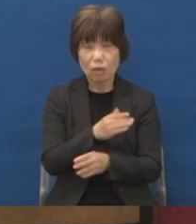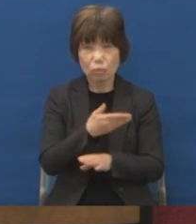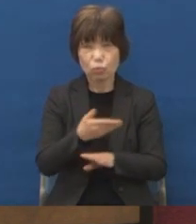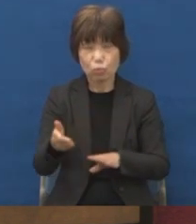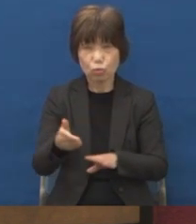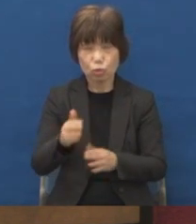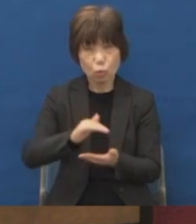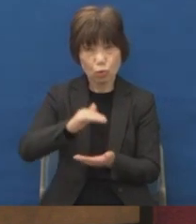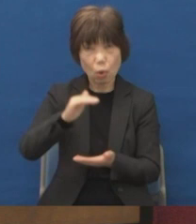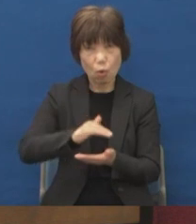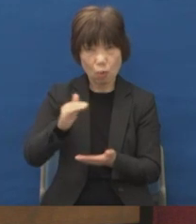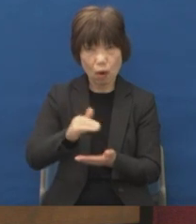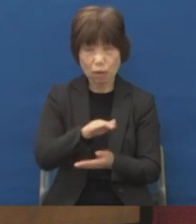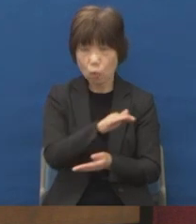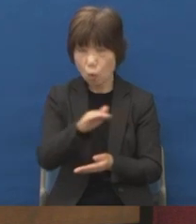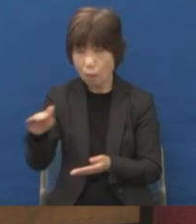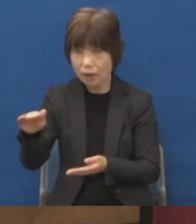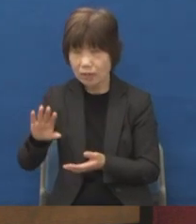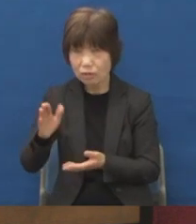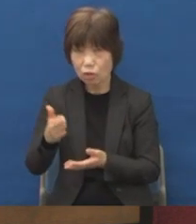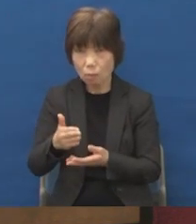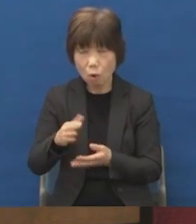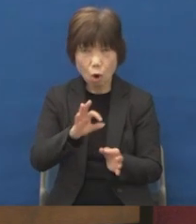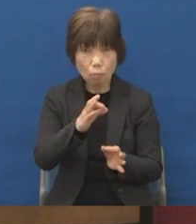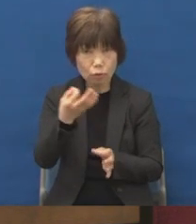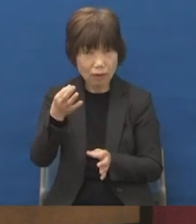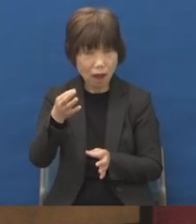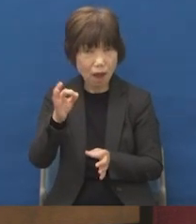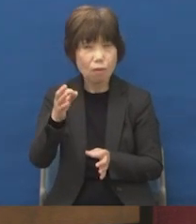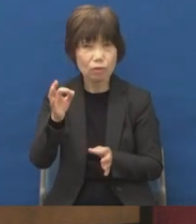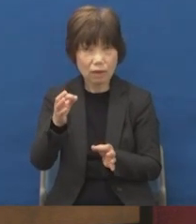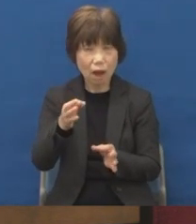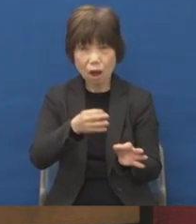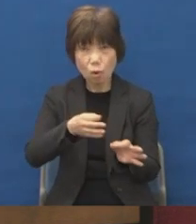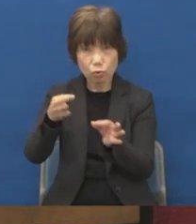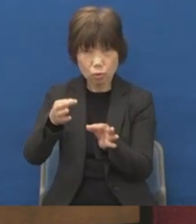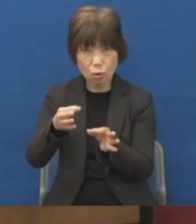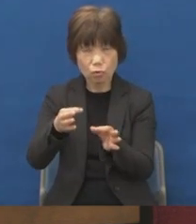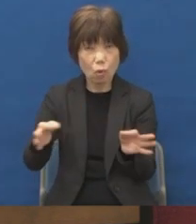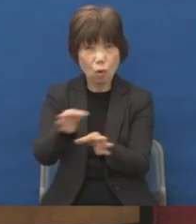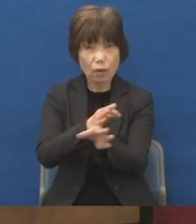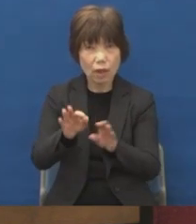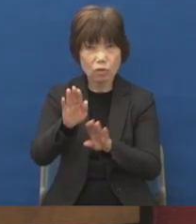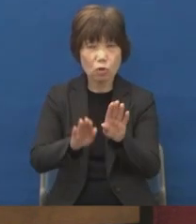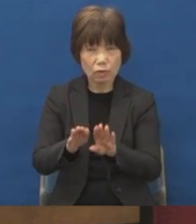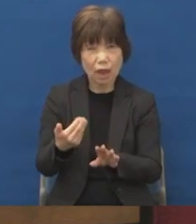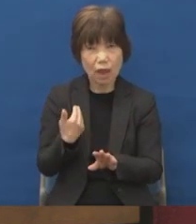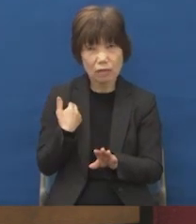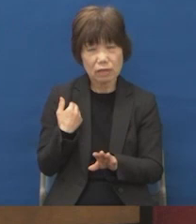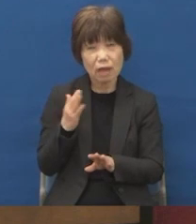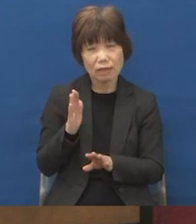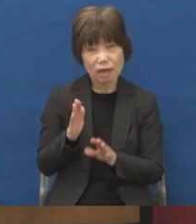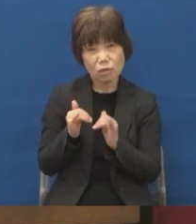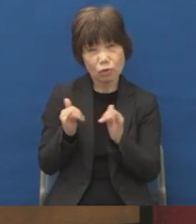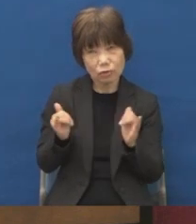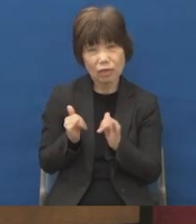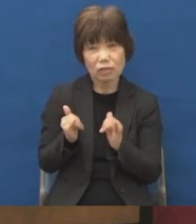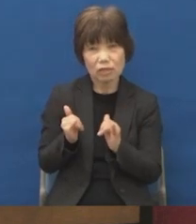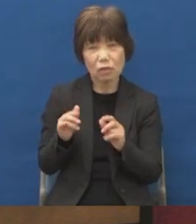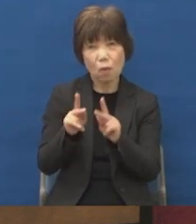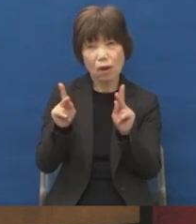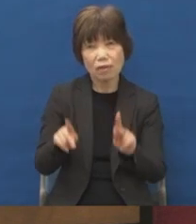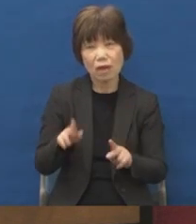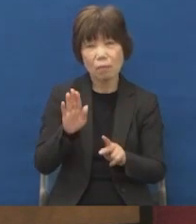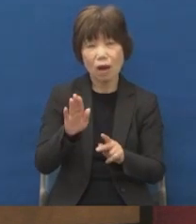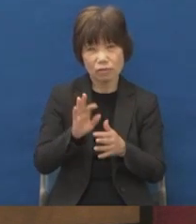が、物価高騰など厳しい経営環境が続くことに加えて担い手不足の課題もあり、さらなる民間